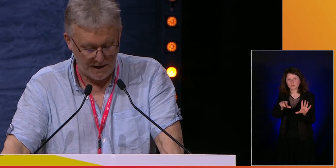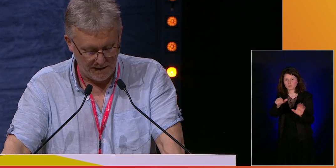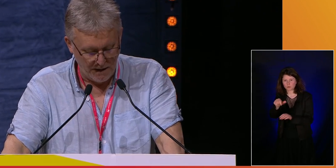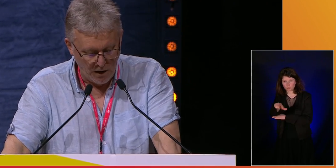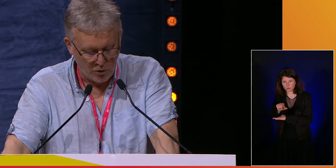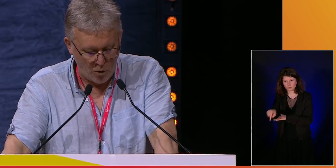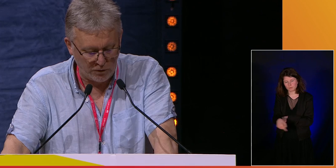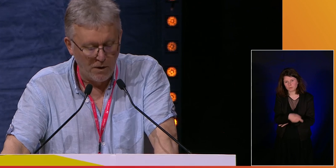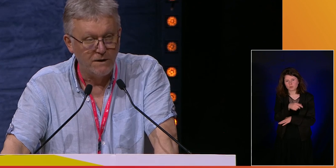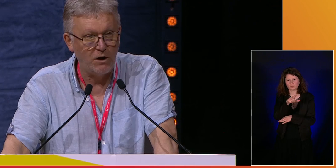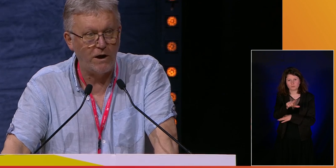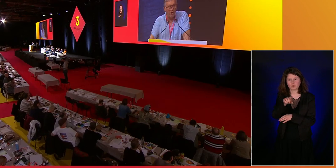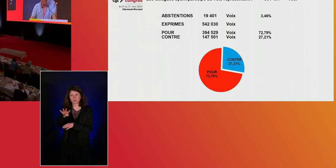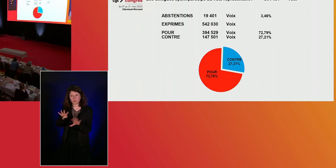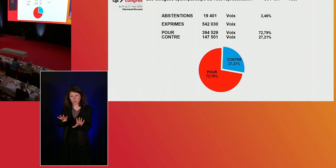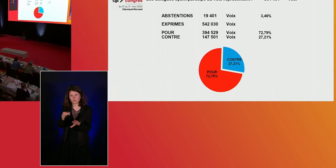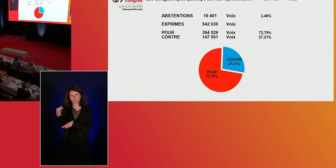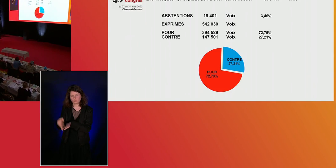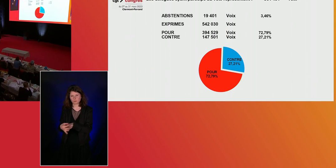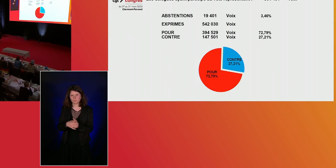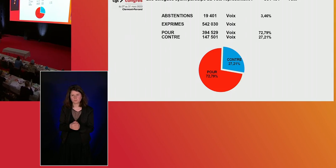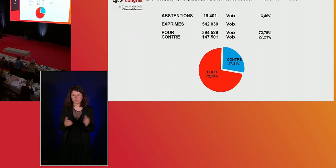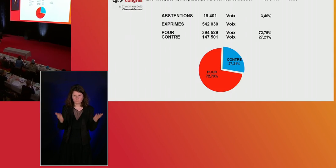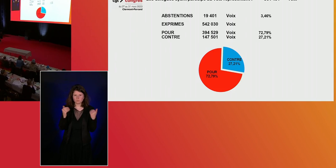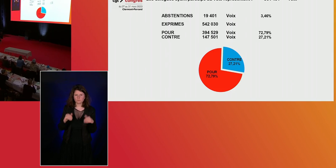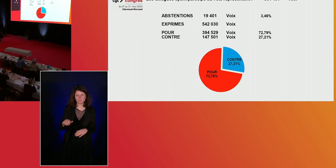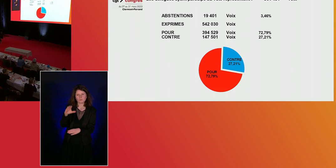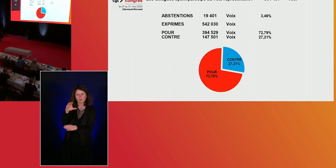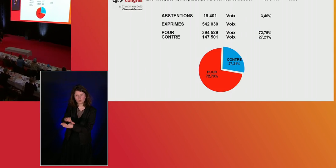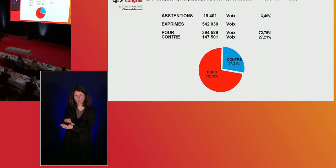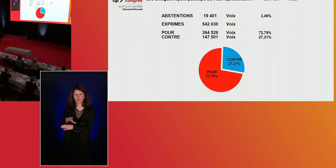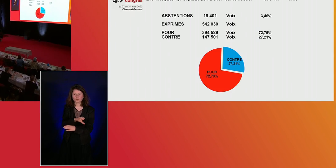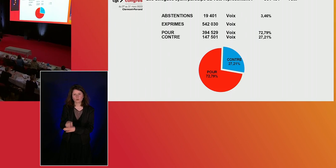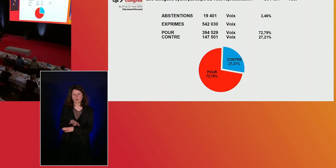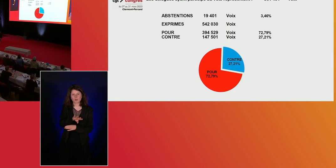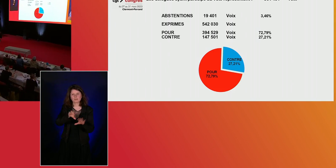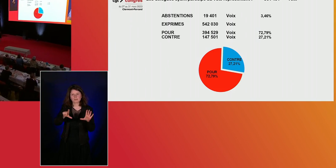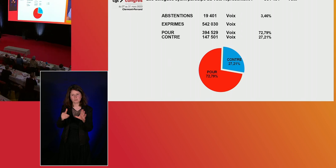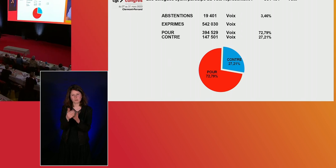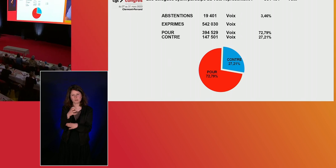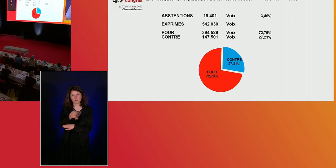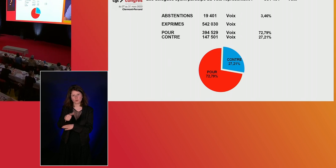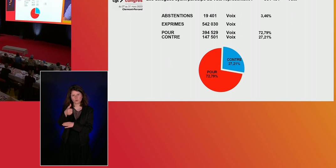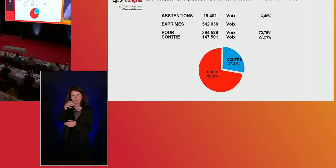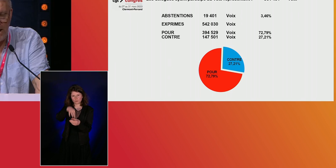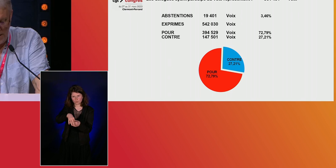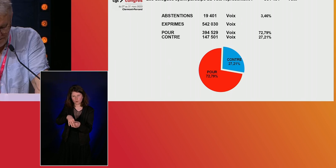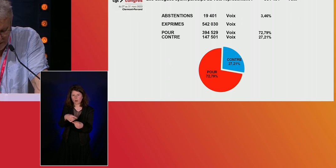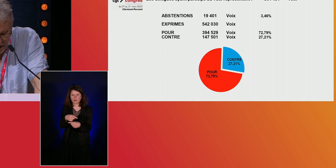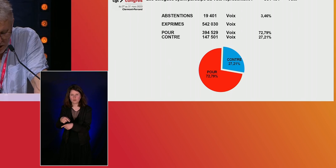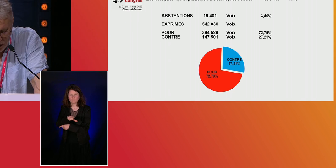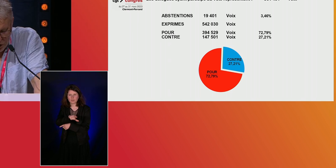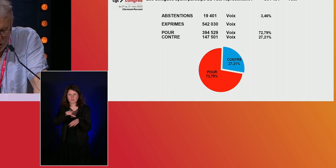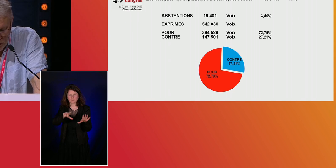exprimés compte 147501 voix soit 27,21 % des suffrages